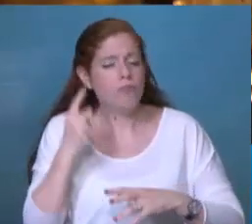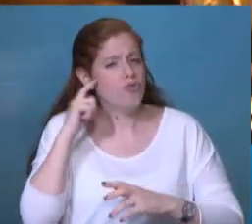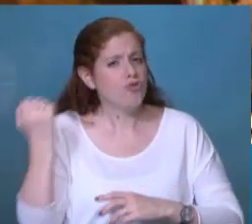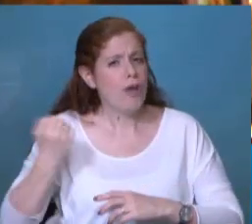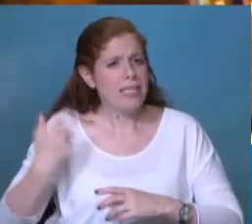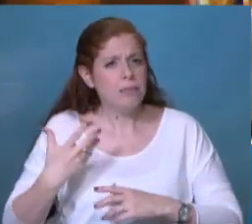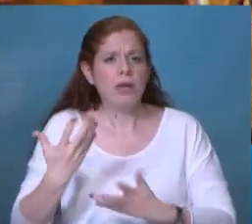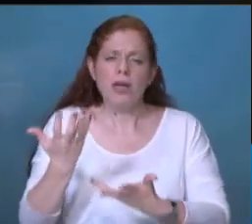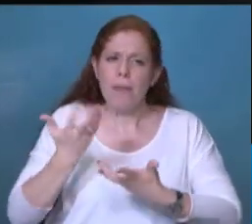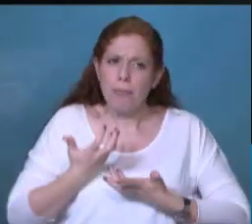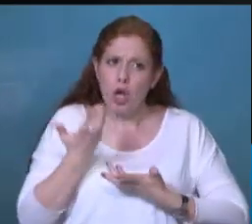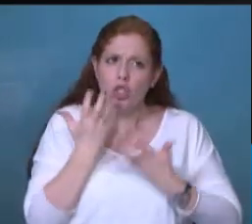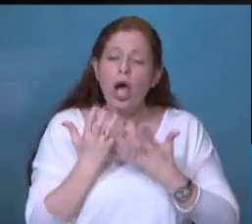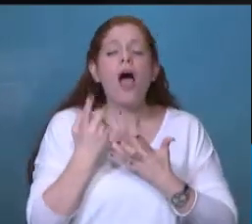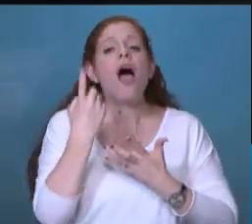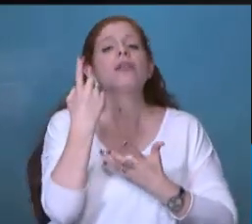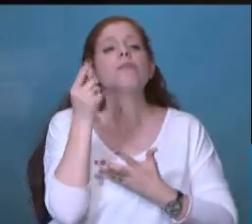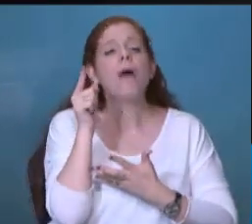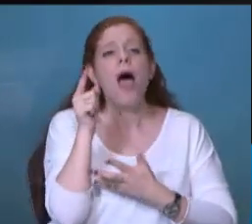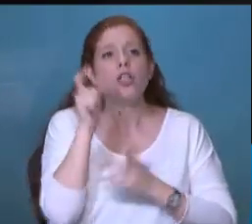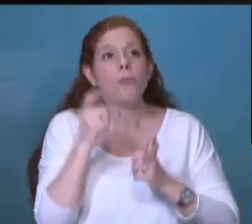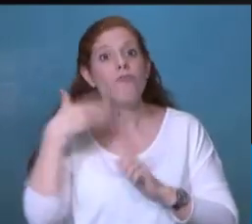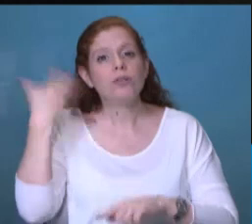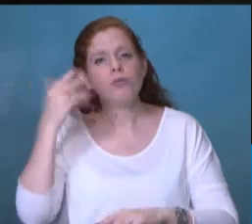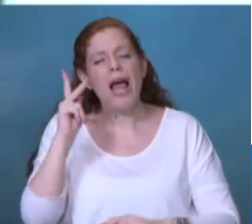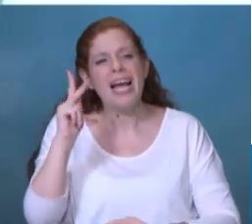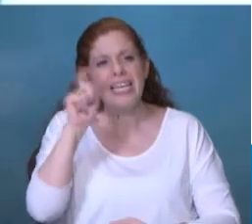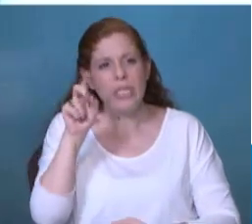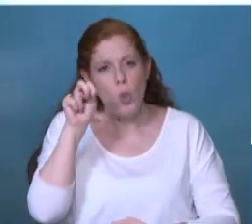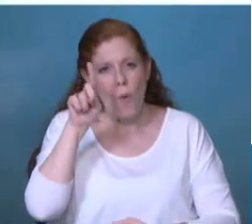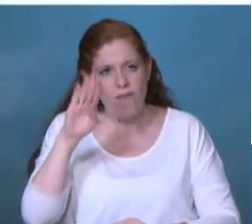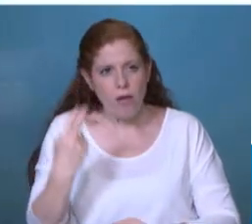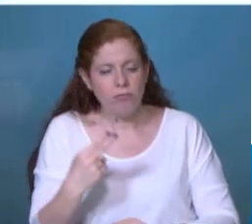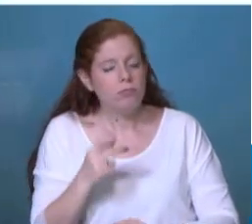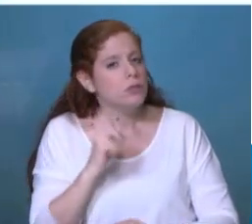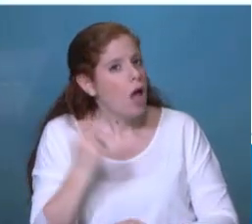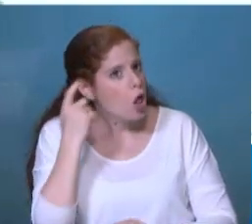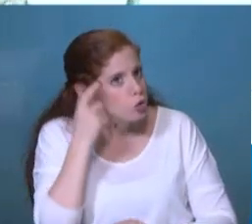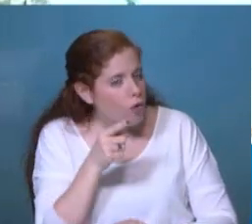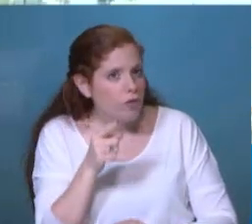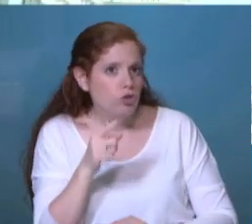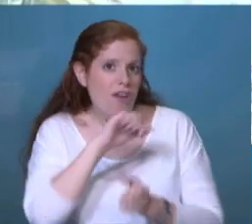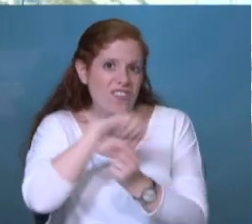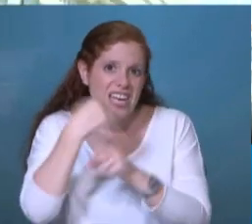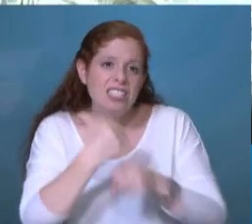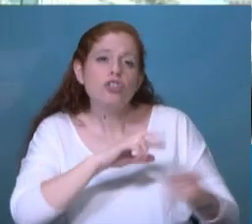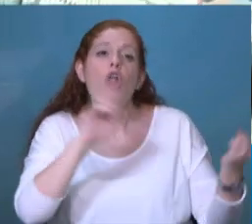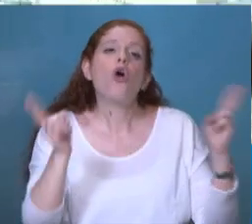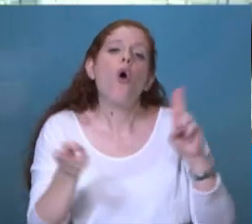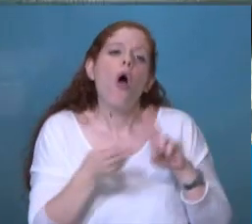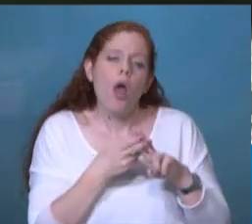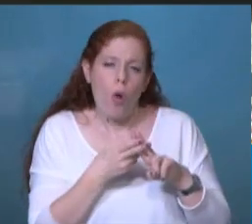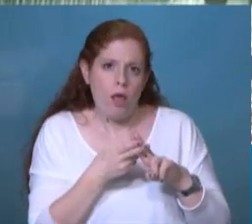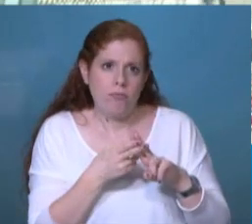מבניה המפורסמים, היה קזנובה. צריך לחשוב על זה שוונציה זה של כל העולם. ונציה